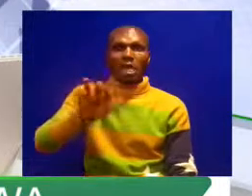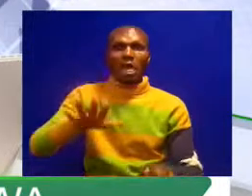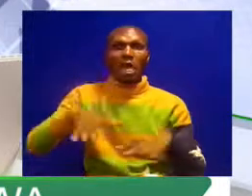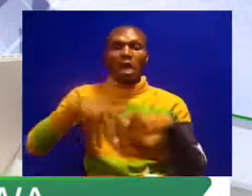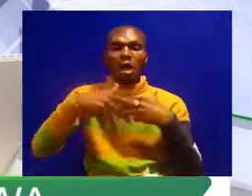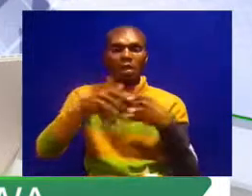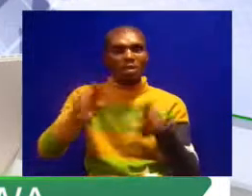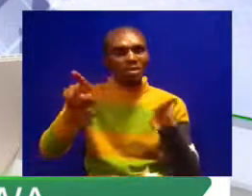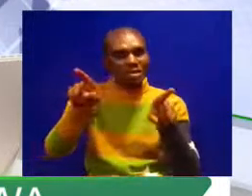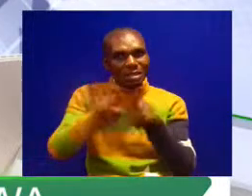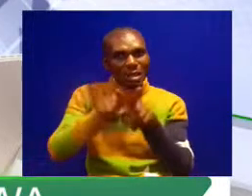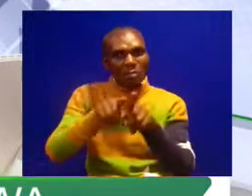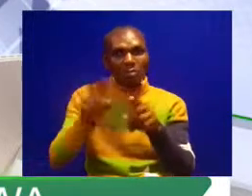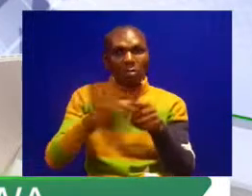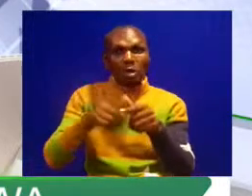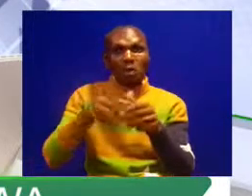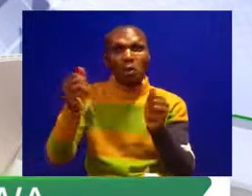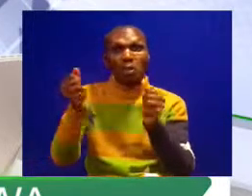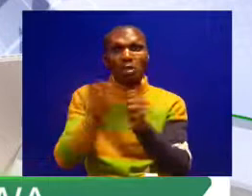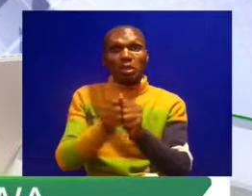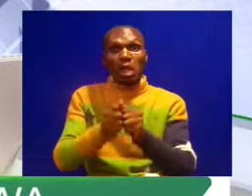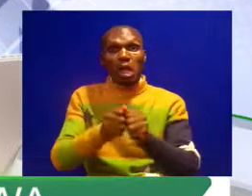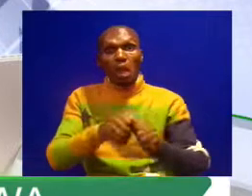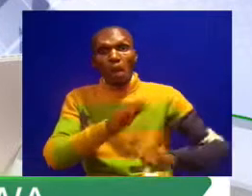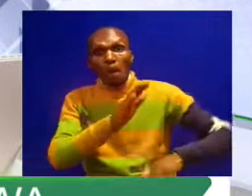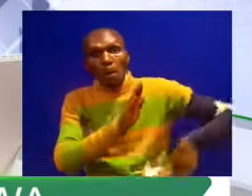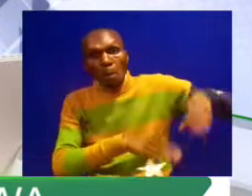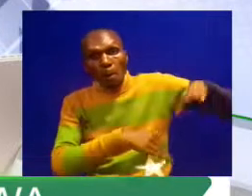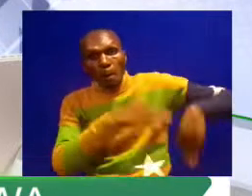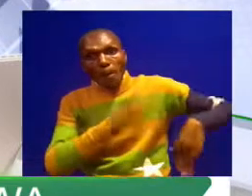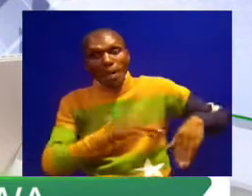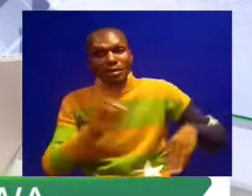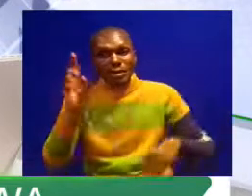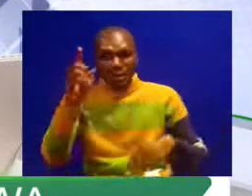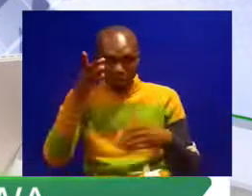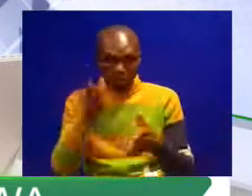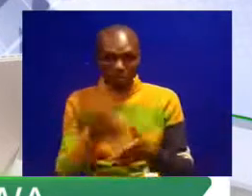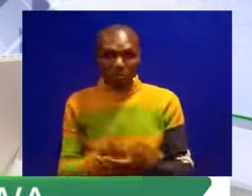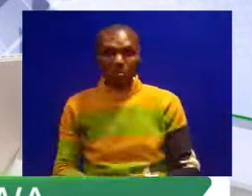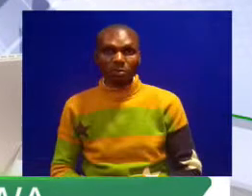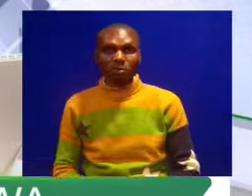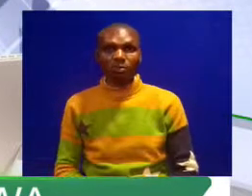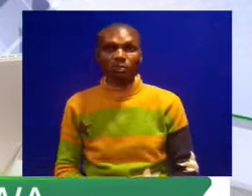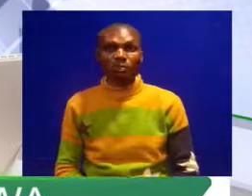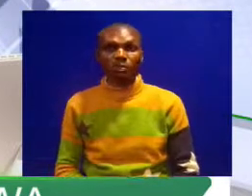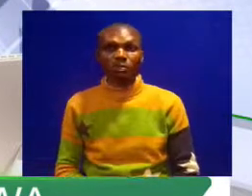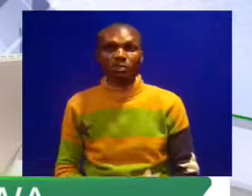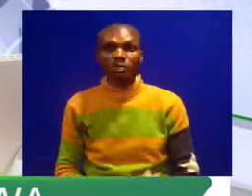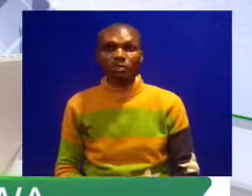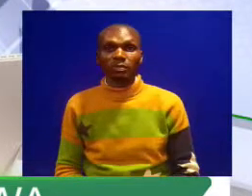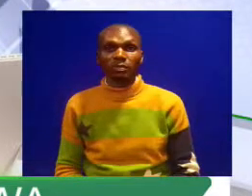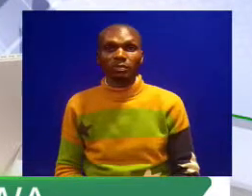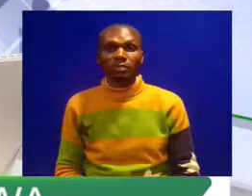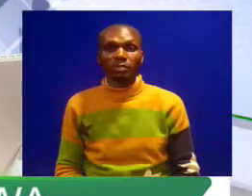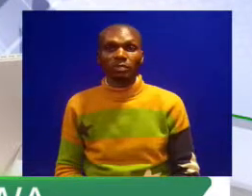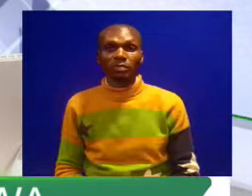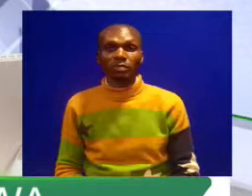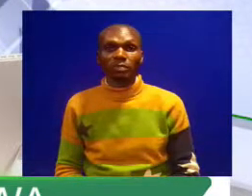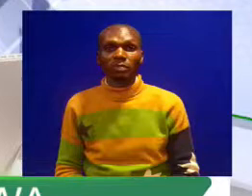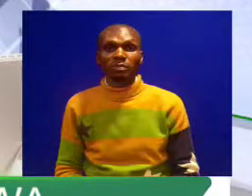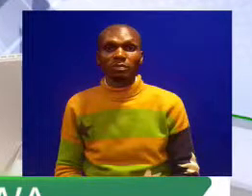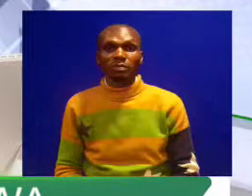na chirichia renge a sense melia bombas of Kenya mulikito Sara Nyarangi ontita noroboti uruwa